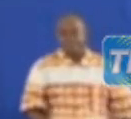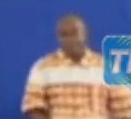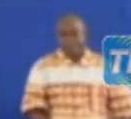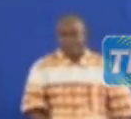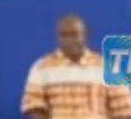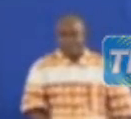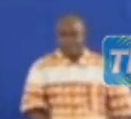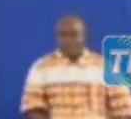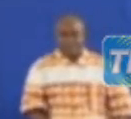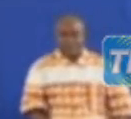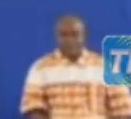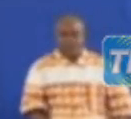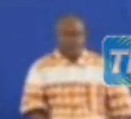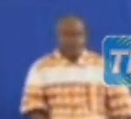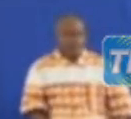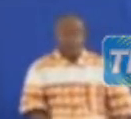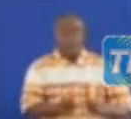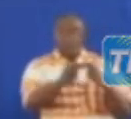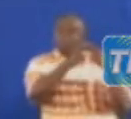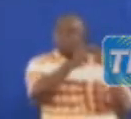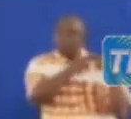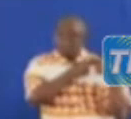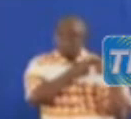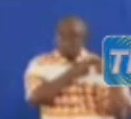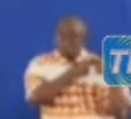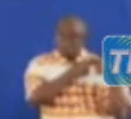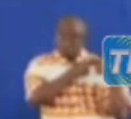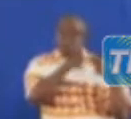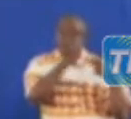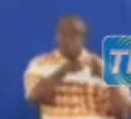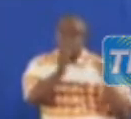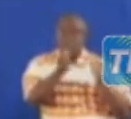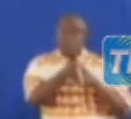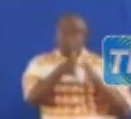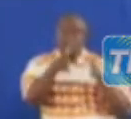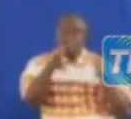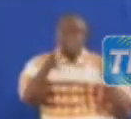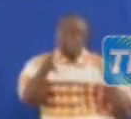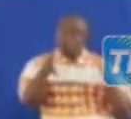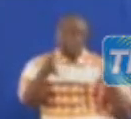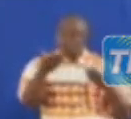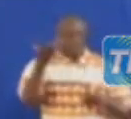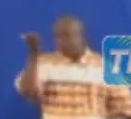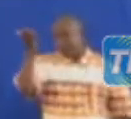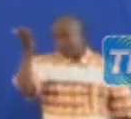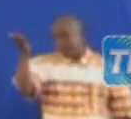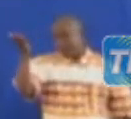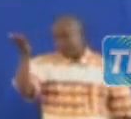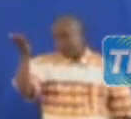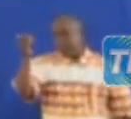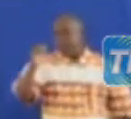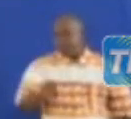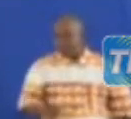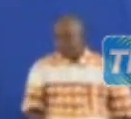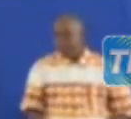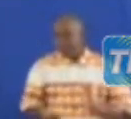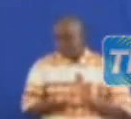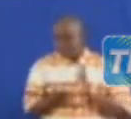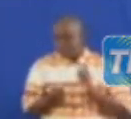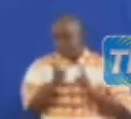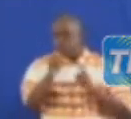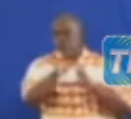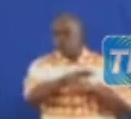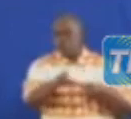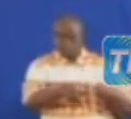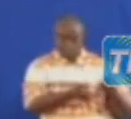Mheshimiwa Spika, majukumu haya makubwa na wajibu mkubwa unaoambatana nayo vinahimilika tu pale panapokuwa na amani ya